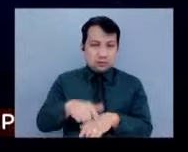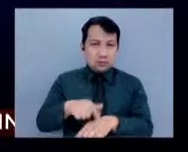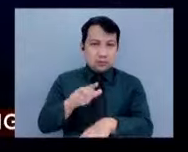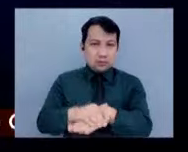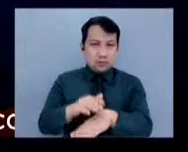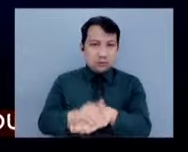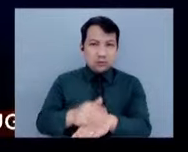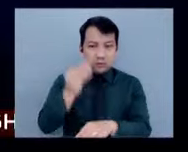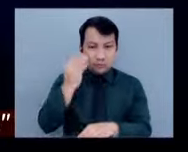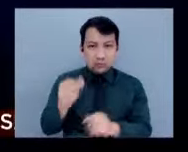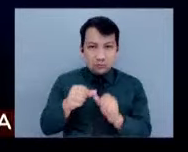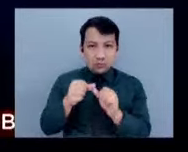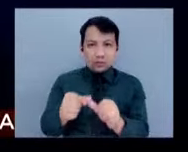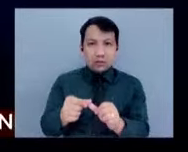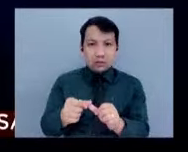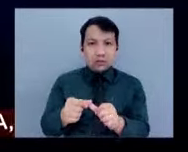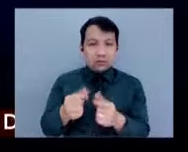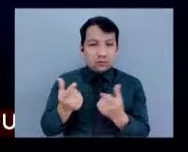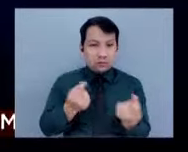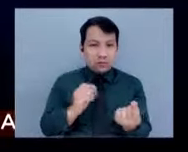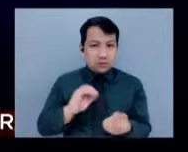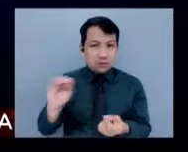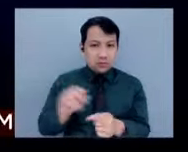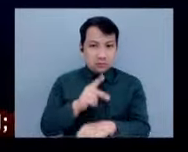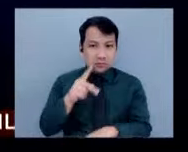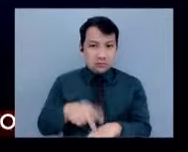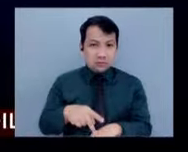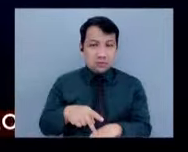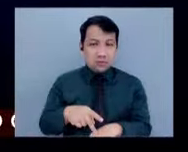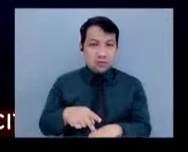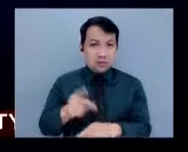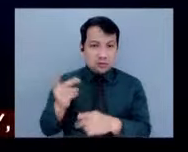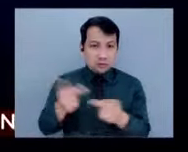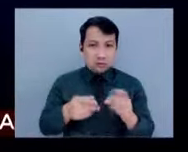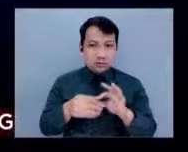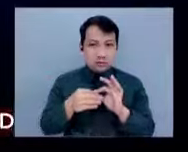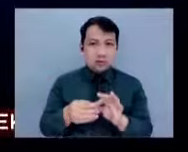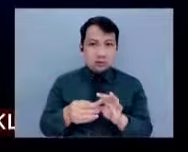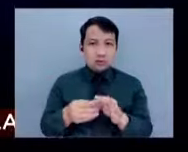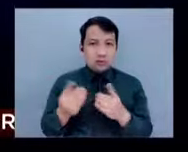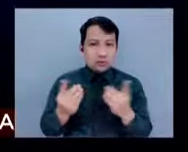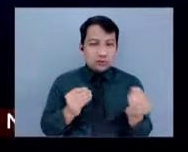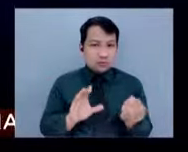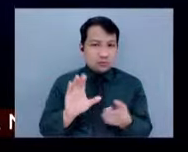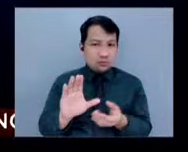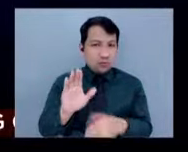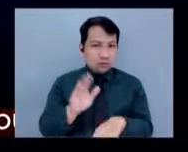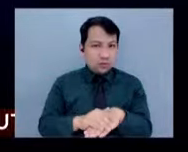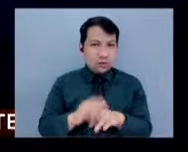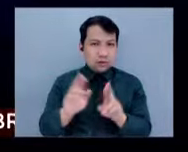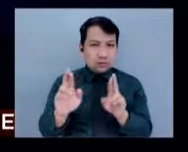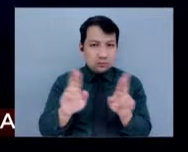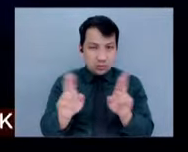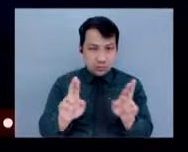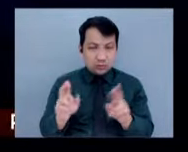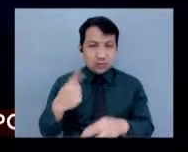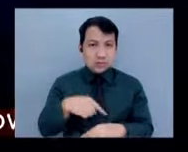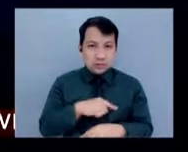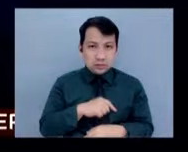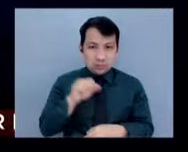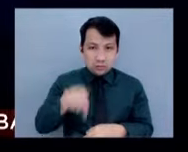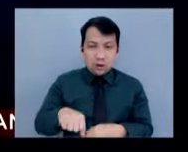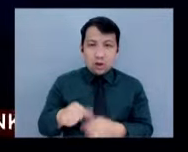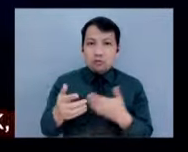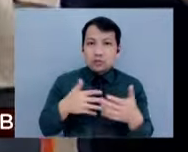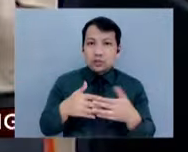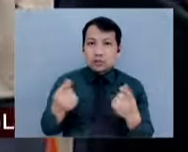kung magmamatigas pa rin ang Pilipinas, mapipilitan daw silang kumilos. Kaya maghanda na lang daw tayo sa anumang